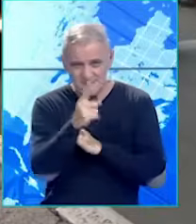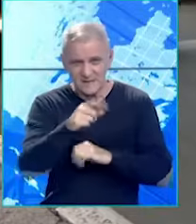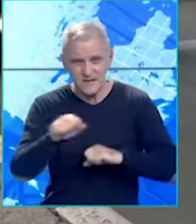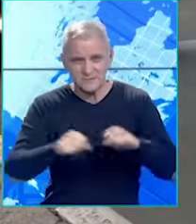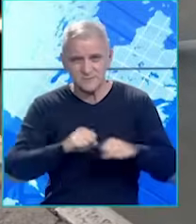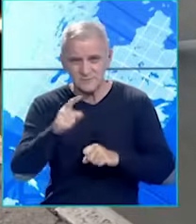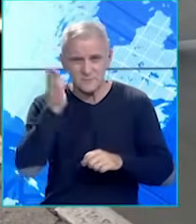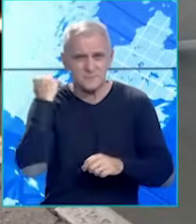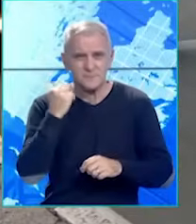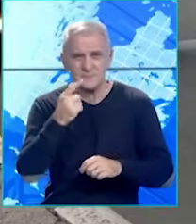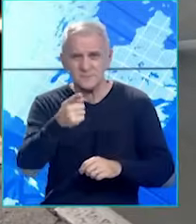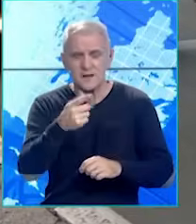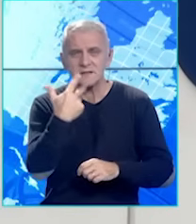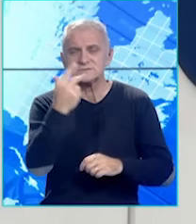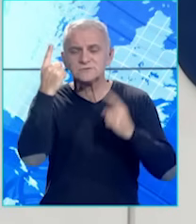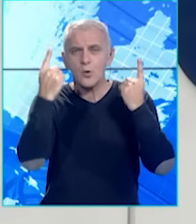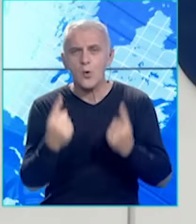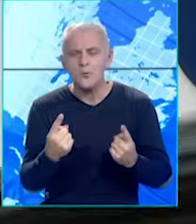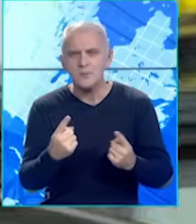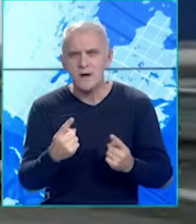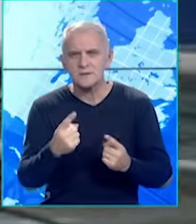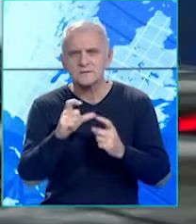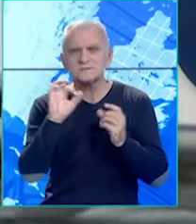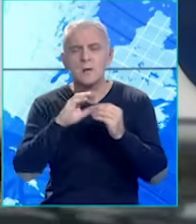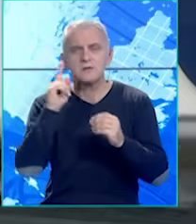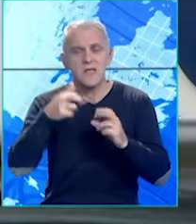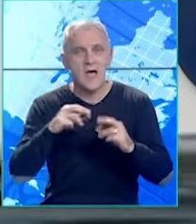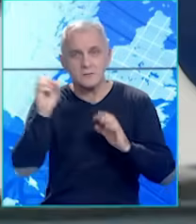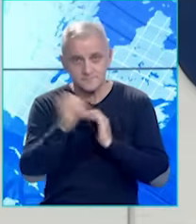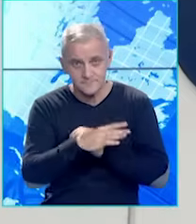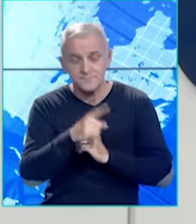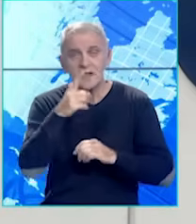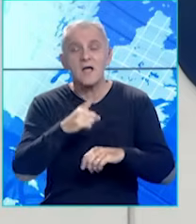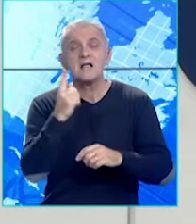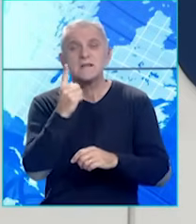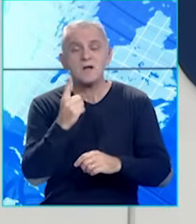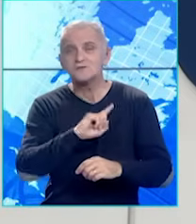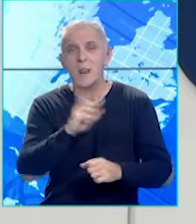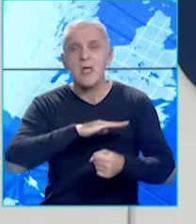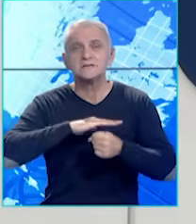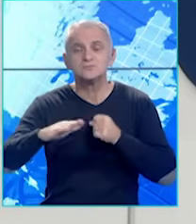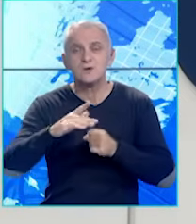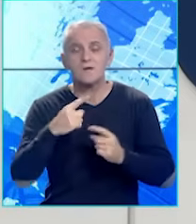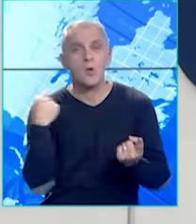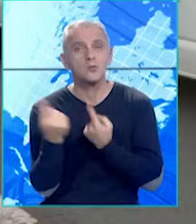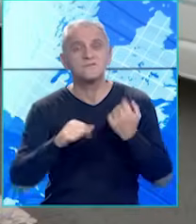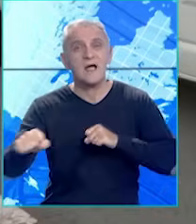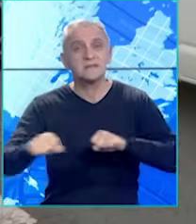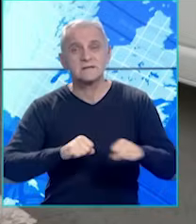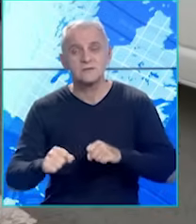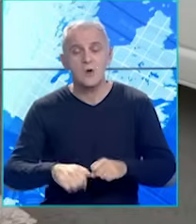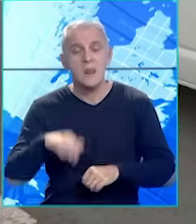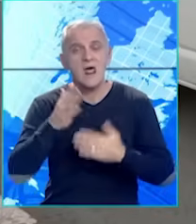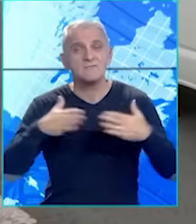upravnog odbora održanoj 30. oktobra, jer kako je tad obrazloženo, doktorica Izetbegović više nije ispunjavala uslove za direktoricu